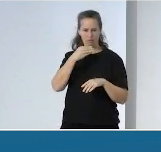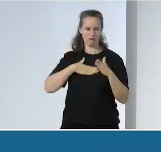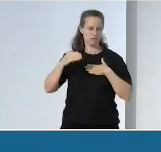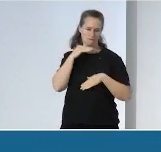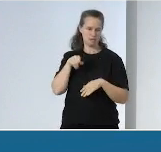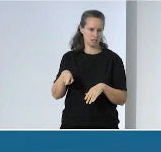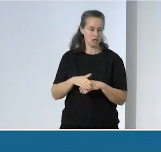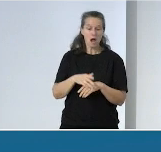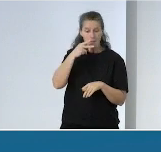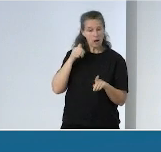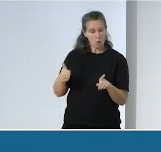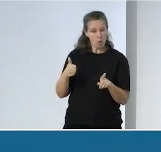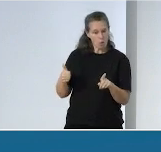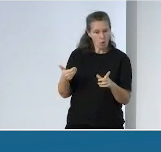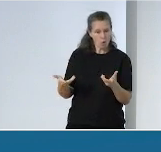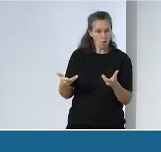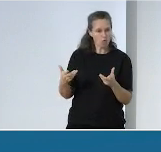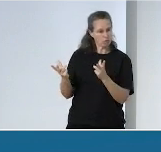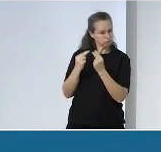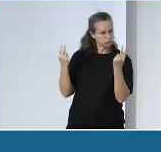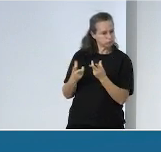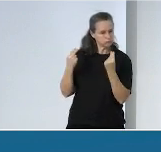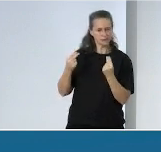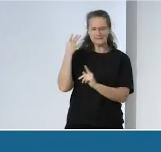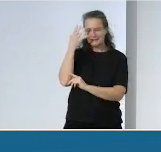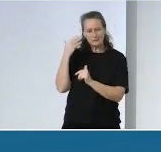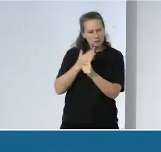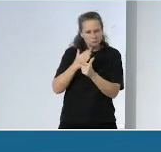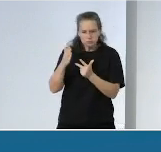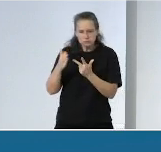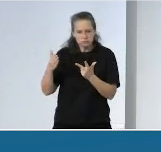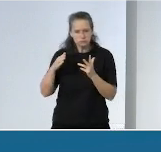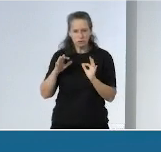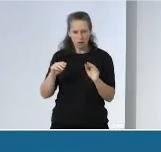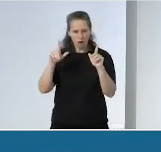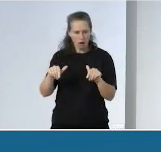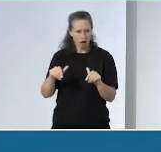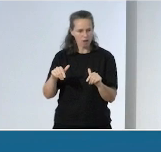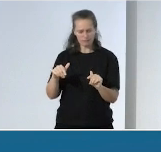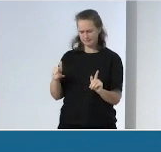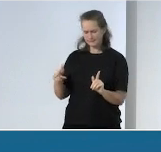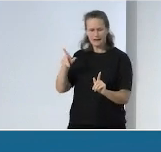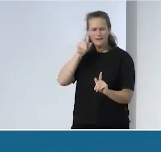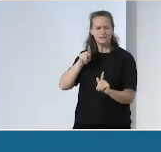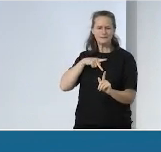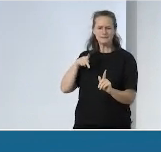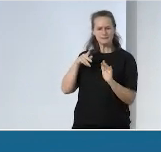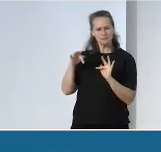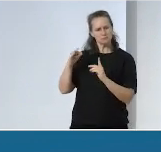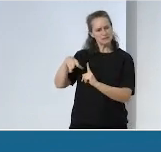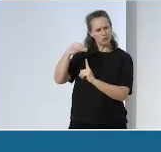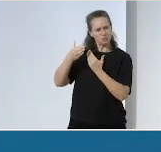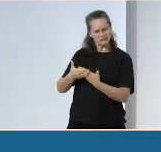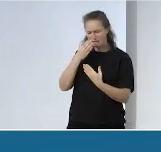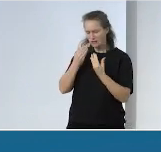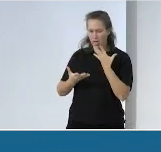Tout de suite, les parents nous expriment leurs inquiétudes par rapport au fait que leur fille soit porteuse d'un syndrome